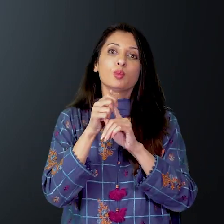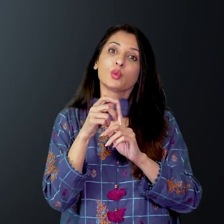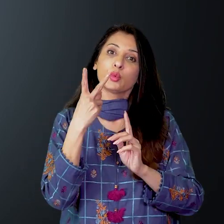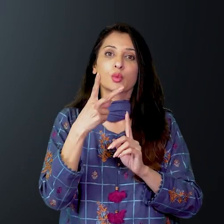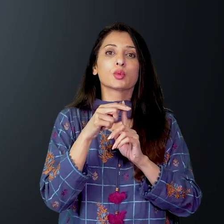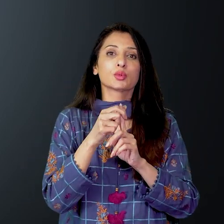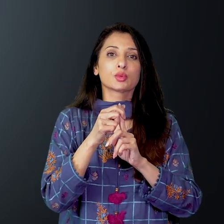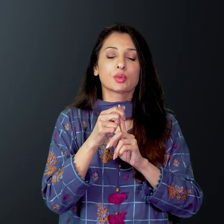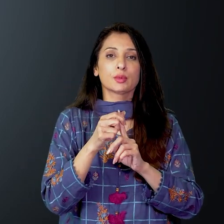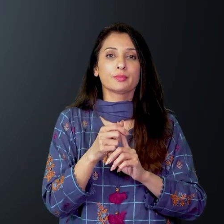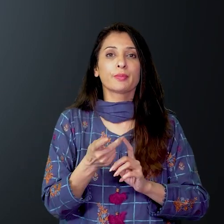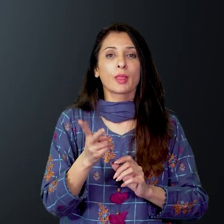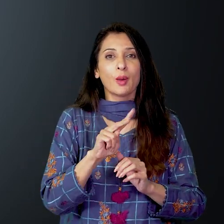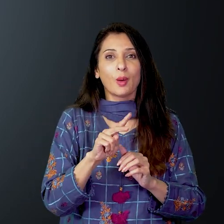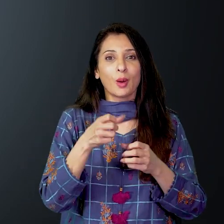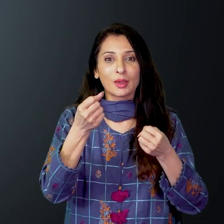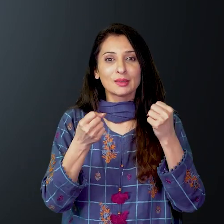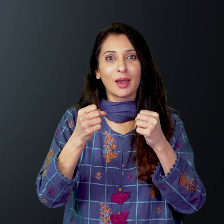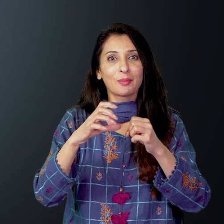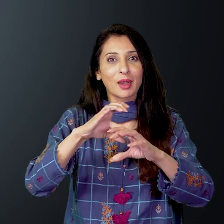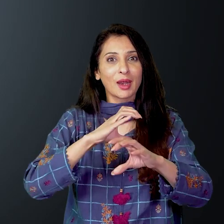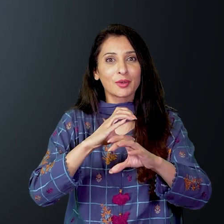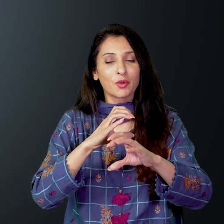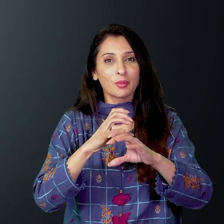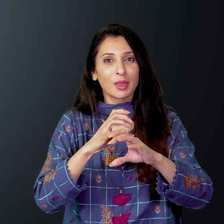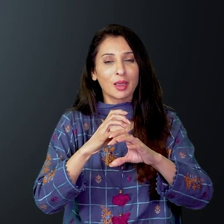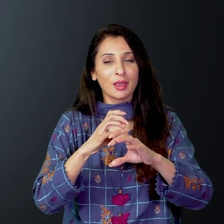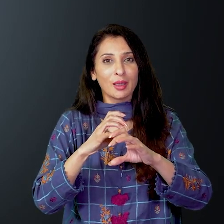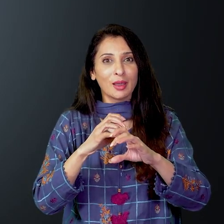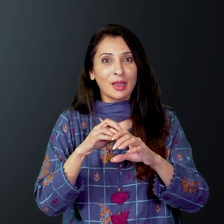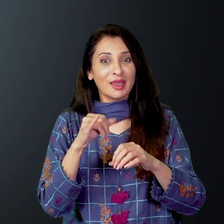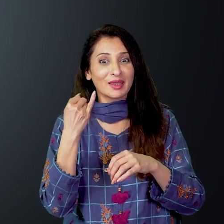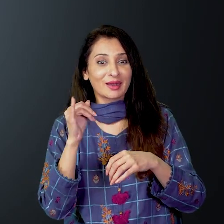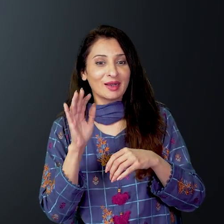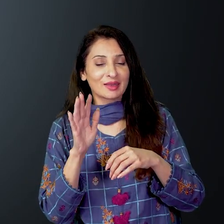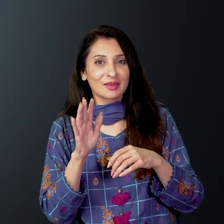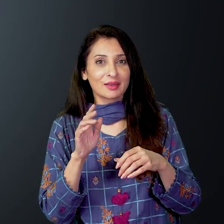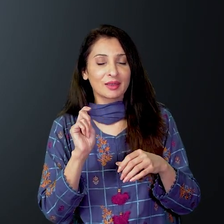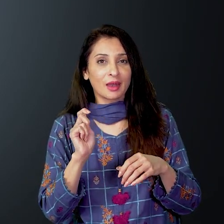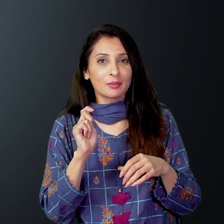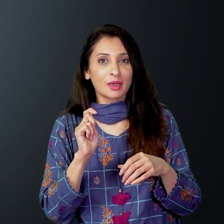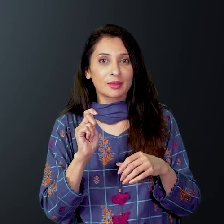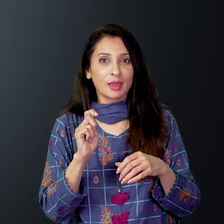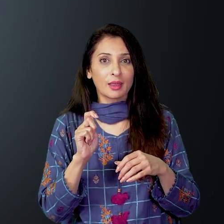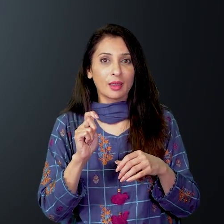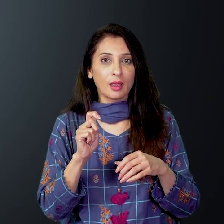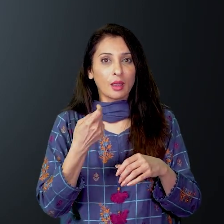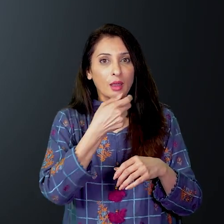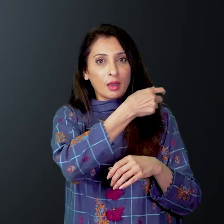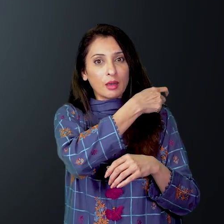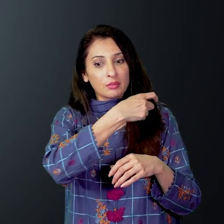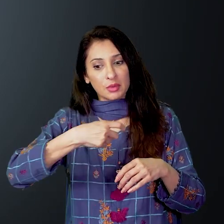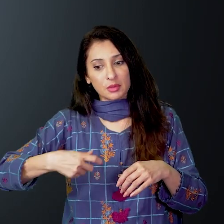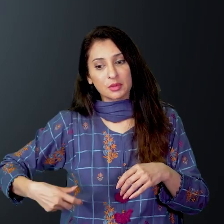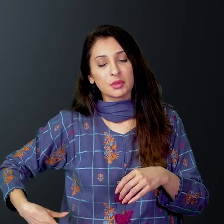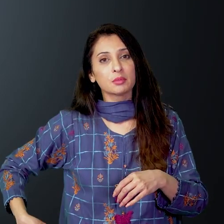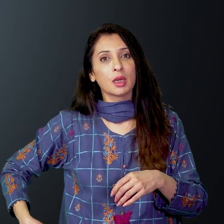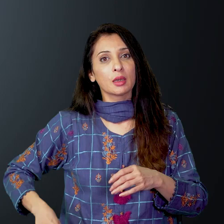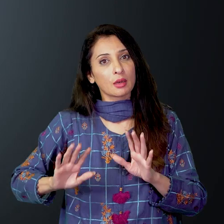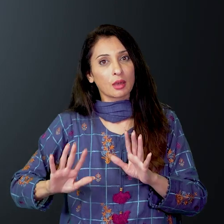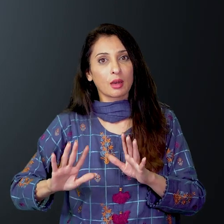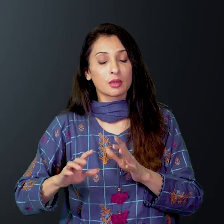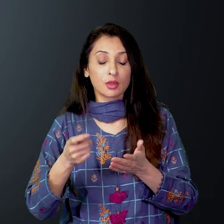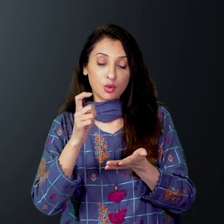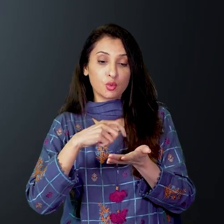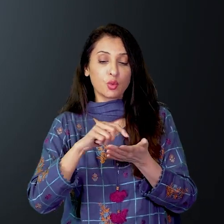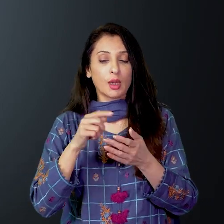करे। हेलमेट के अलावा गाड़ियों में जो हम अक्सर बहुत कॉमन एक गलती नोट करते हैं वो ये होती है कि हम सीट बेल्ट लगाते हैं सिर्फ इस डर